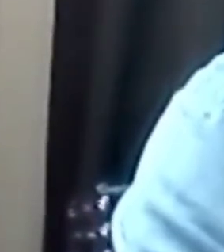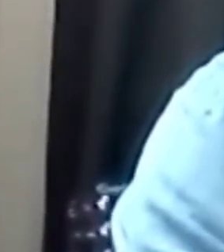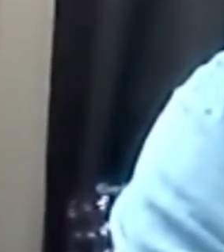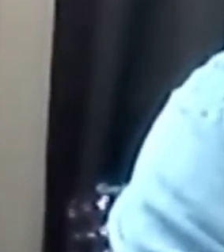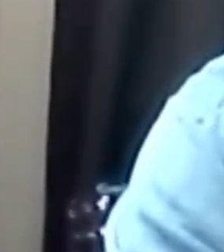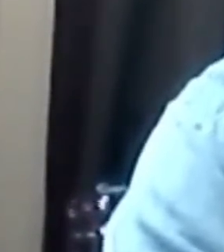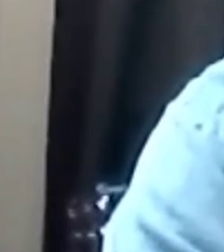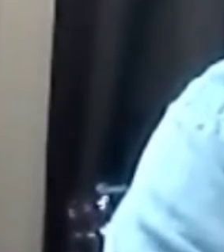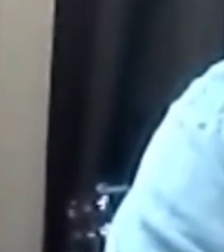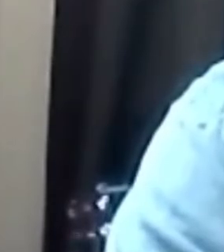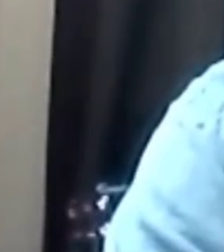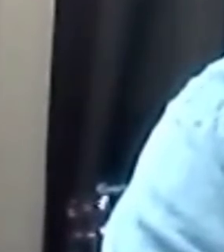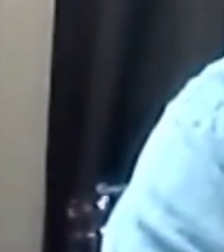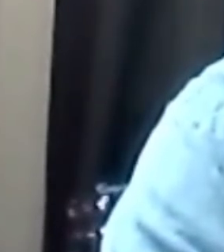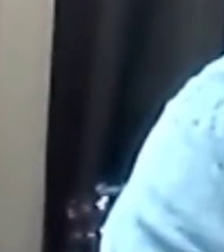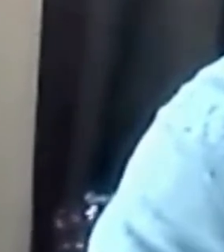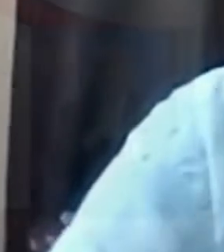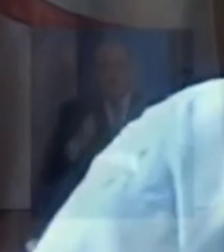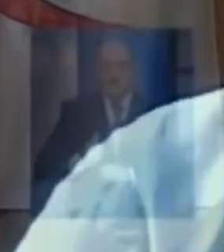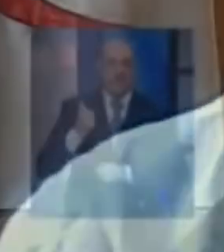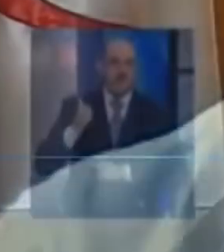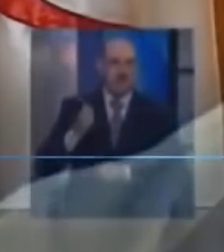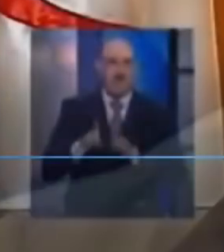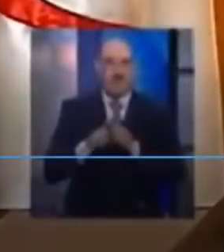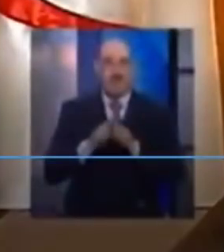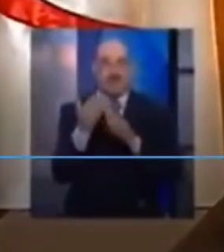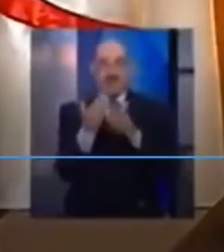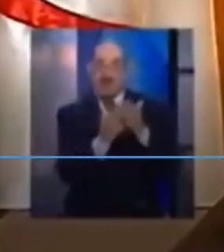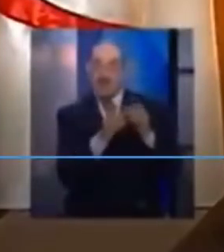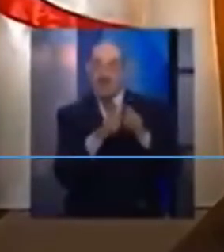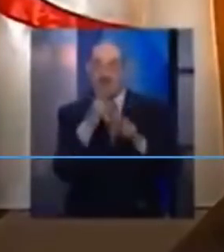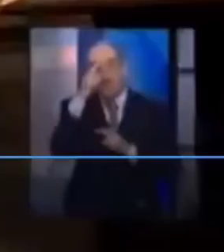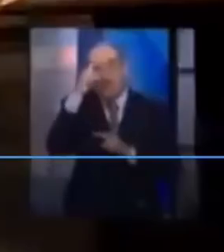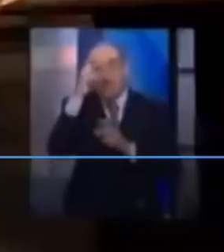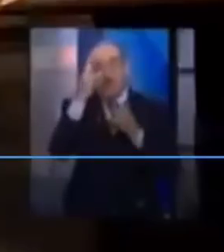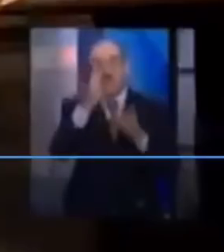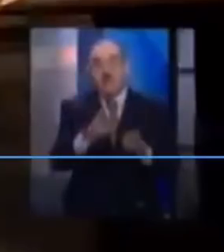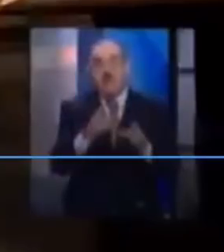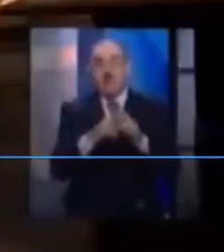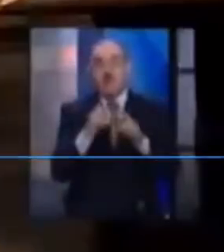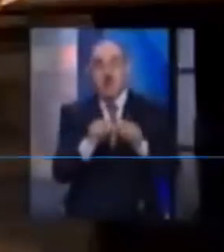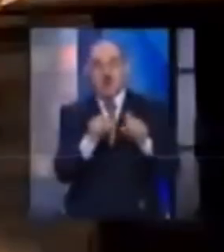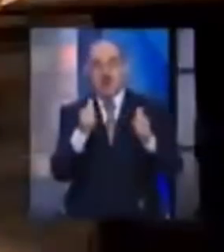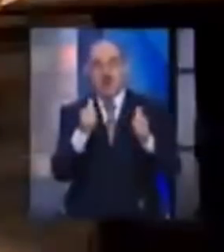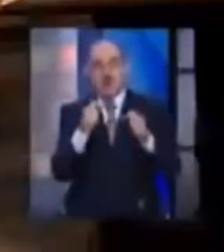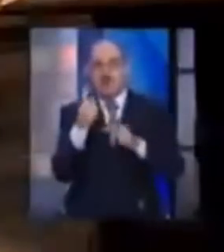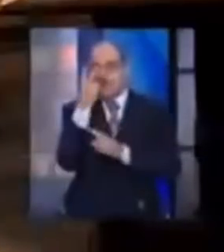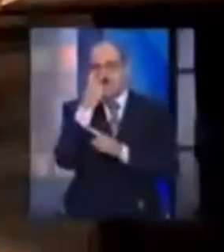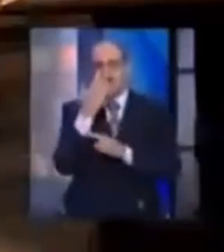إذا نشوف واش ضاف الرئيس تبون في الخطاب. إن شاء الله توصلنا إلى أبعد حد